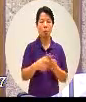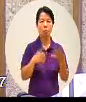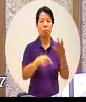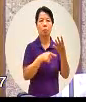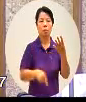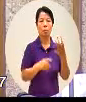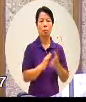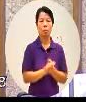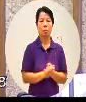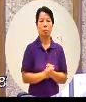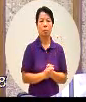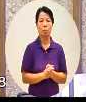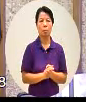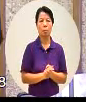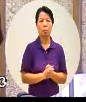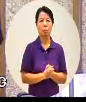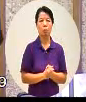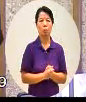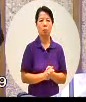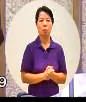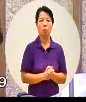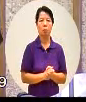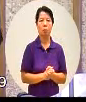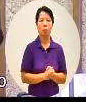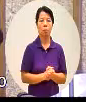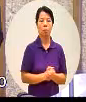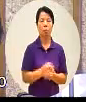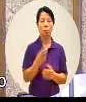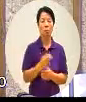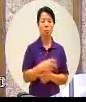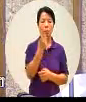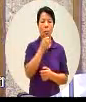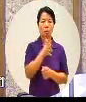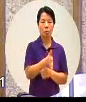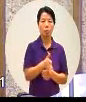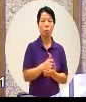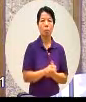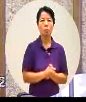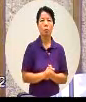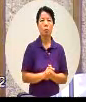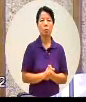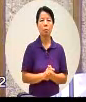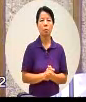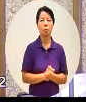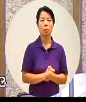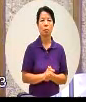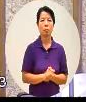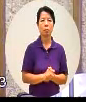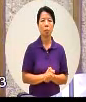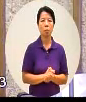我比行政院干什么？ 是，我是说顾问是。 你要去国会上班吗？